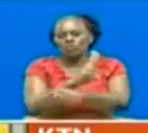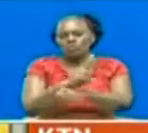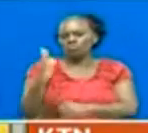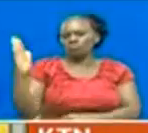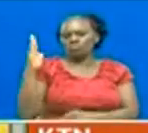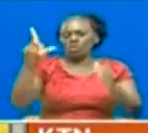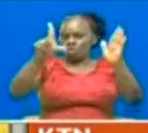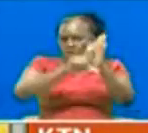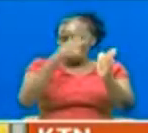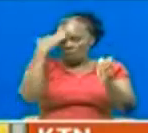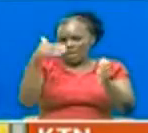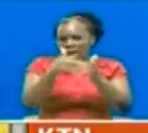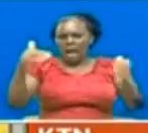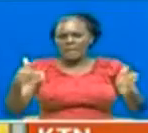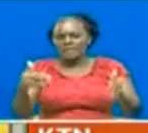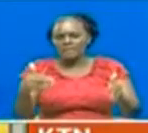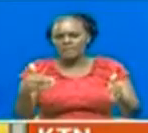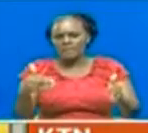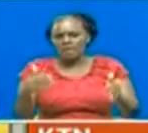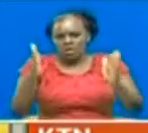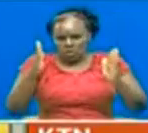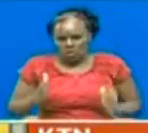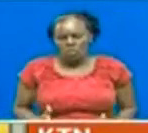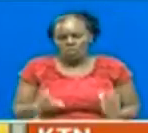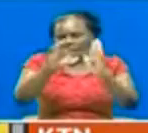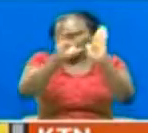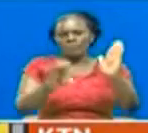usalama, ikidai vinakiuka kanuni ya katiba.